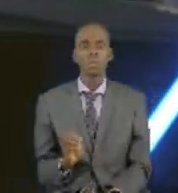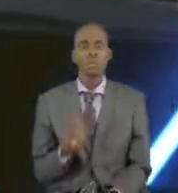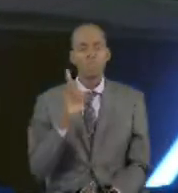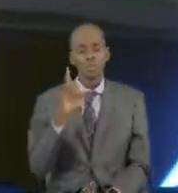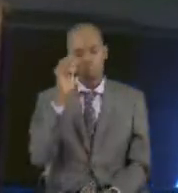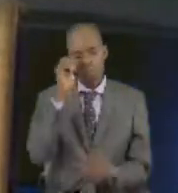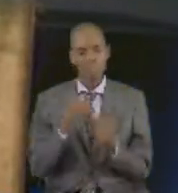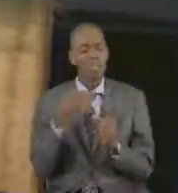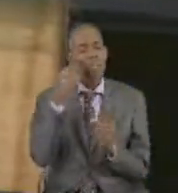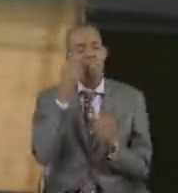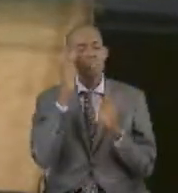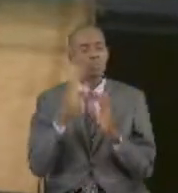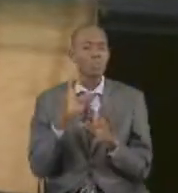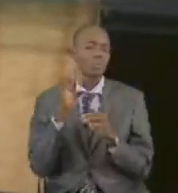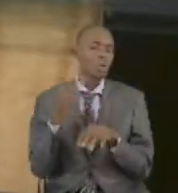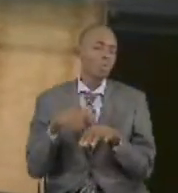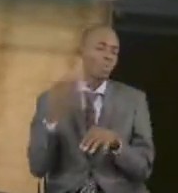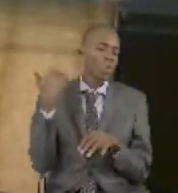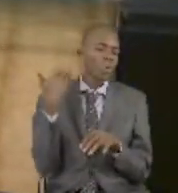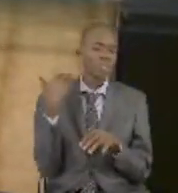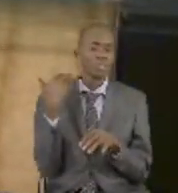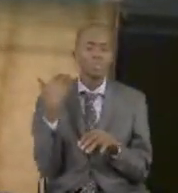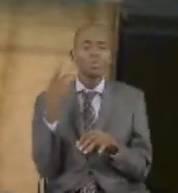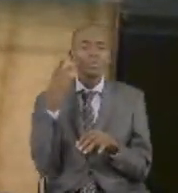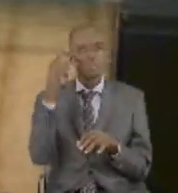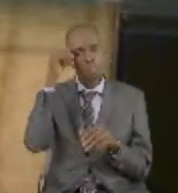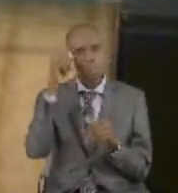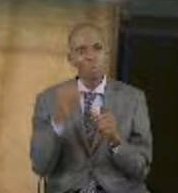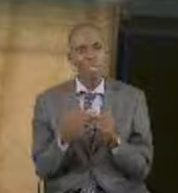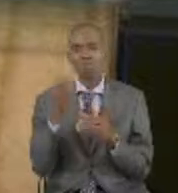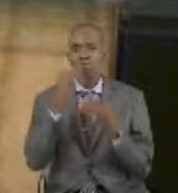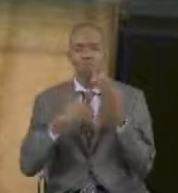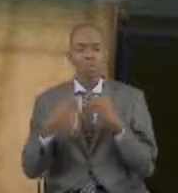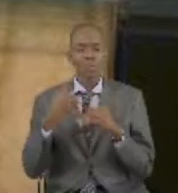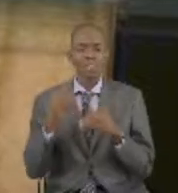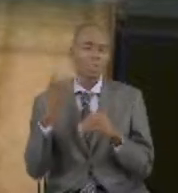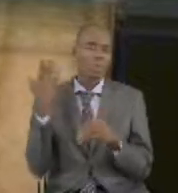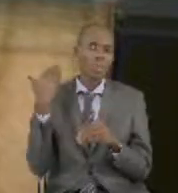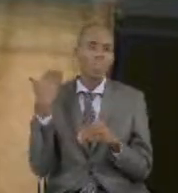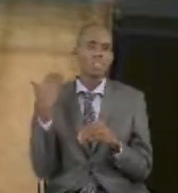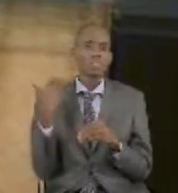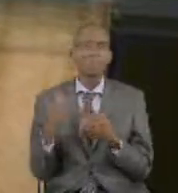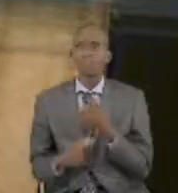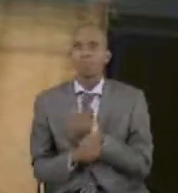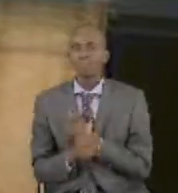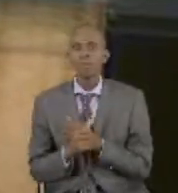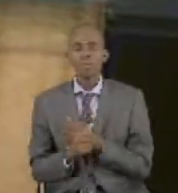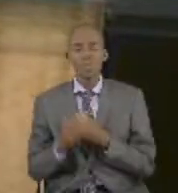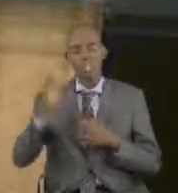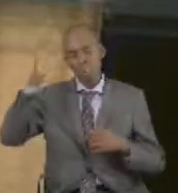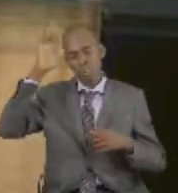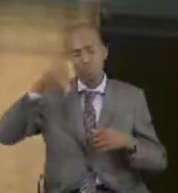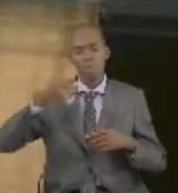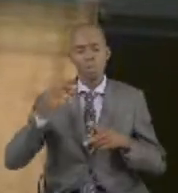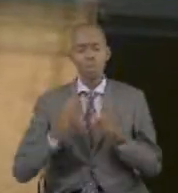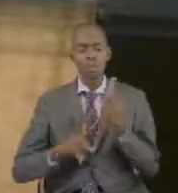Vous étiez des transgresseurs, des fornicateurs dans le passé, des voleurs dans le passé, des adultères dans le passé, des efféminés, les